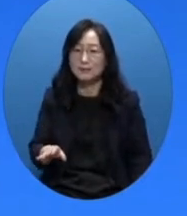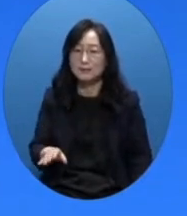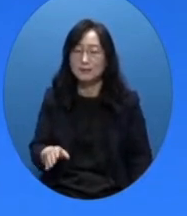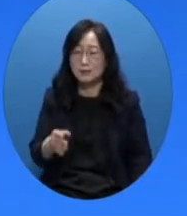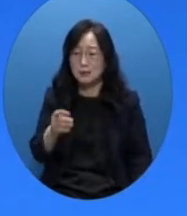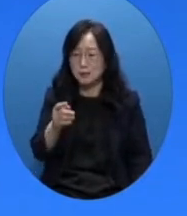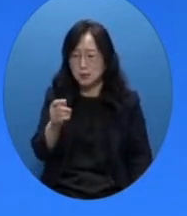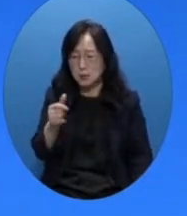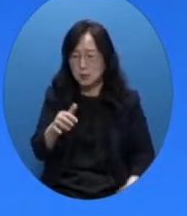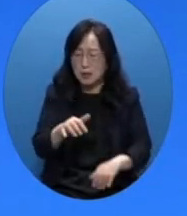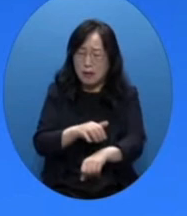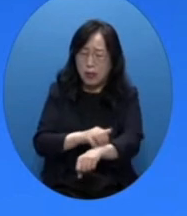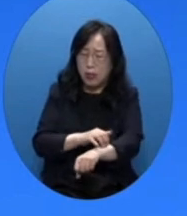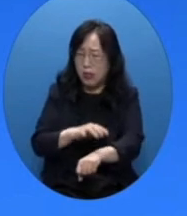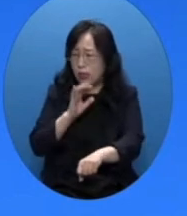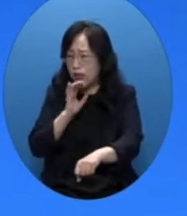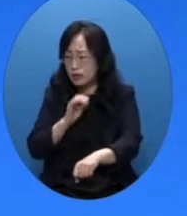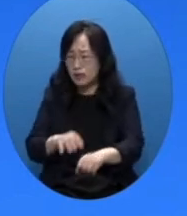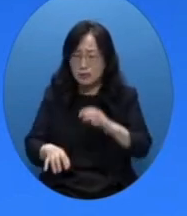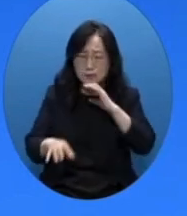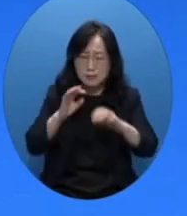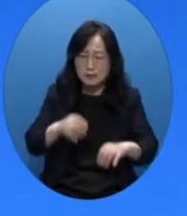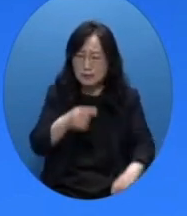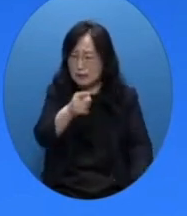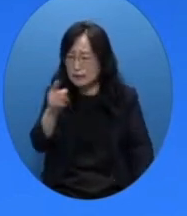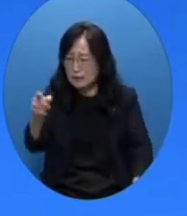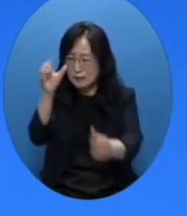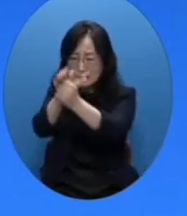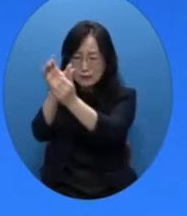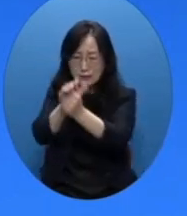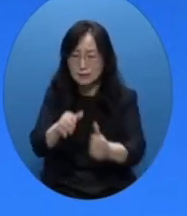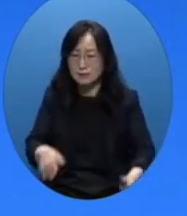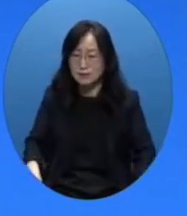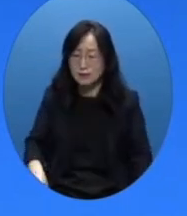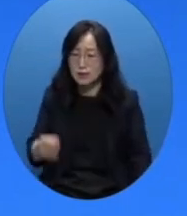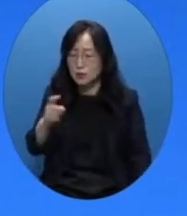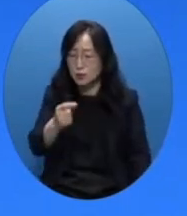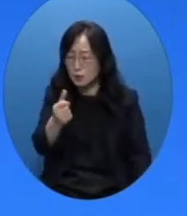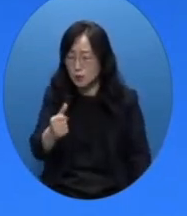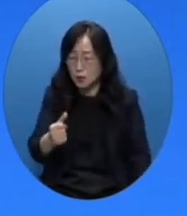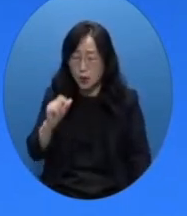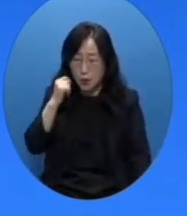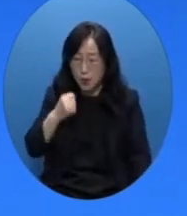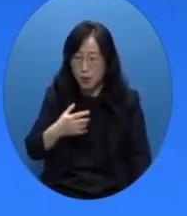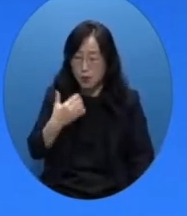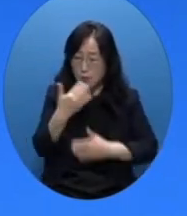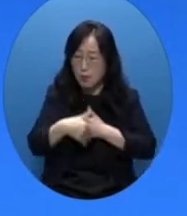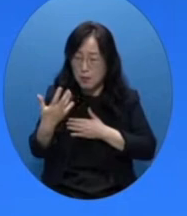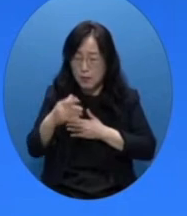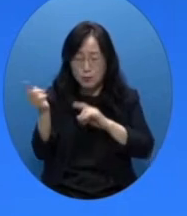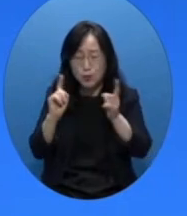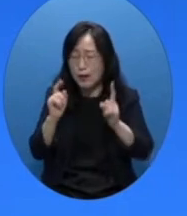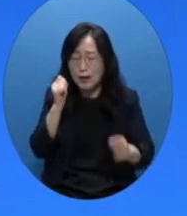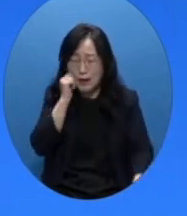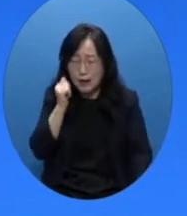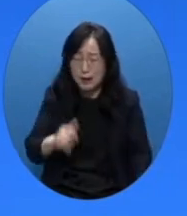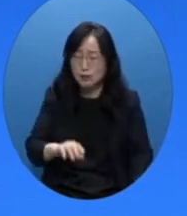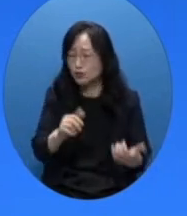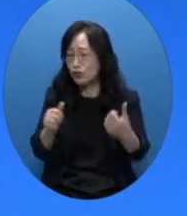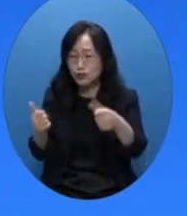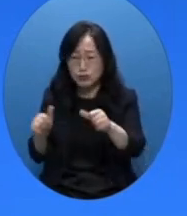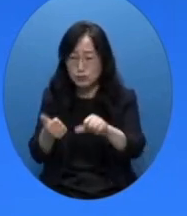조금만 불편해도 불평하고 원망하고 남 탓을 합니다. 조금만 어려움이 다가와도 조금만 몸이 아파도 못 살겠다고 죽겠다